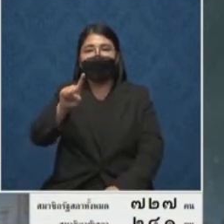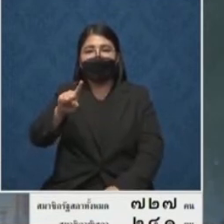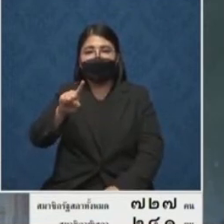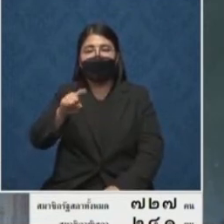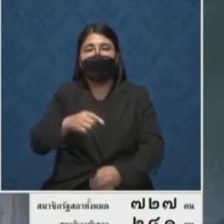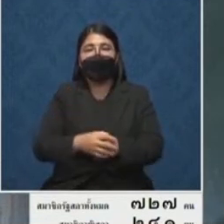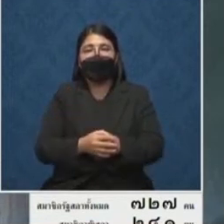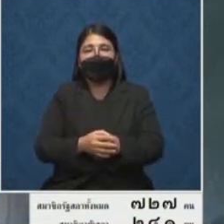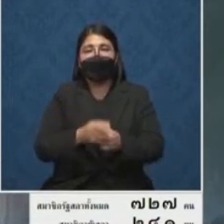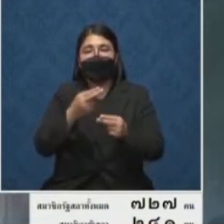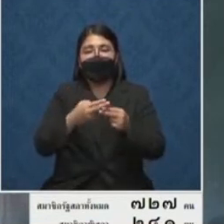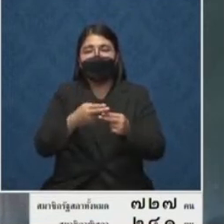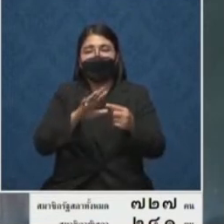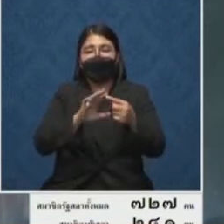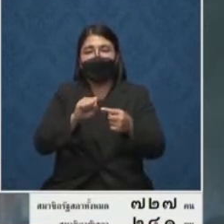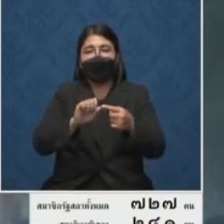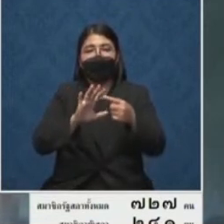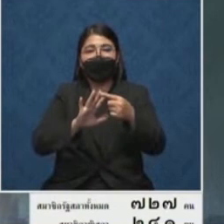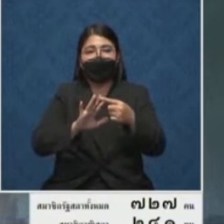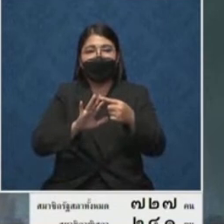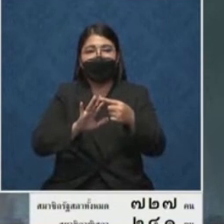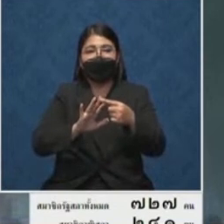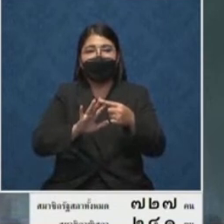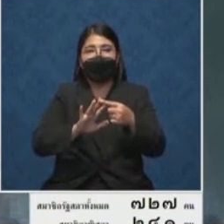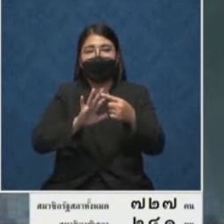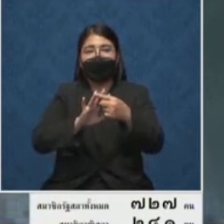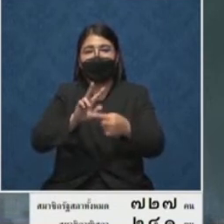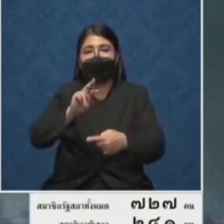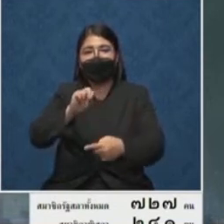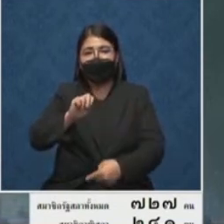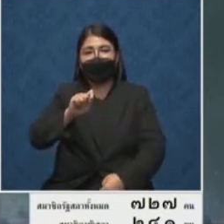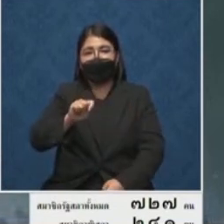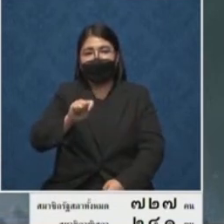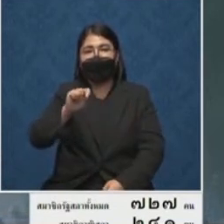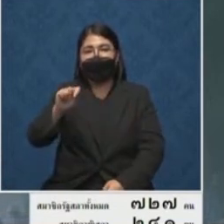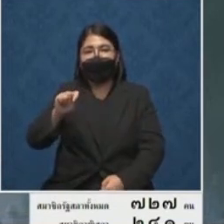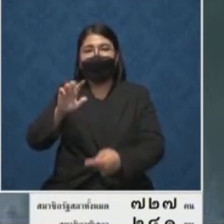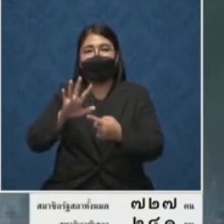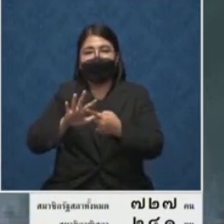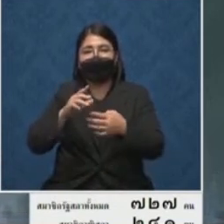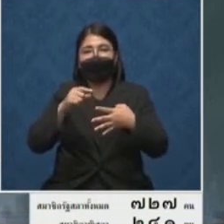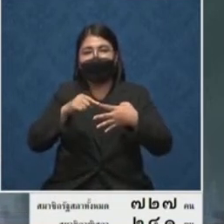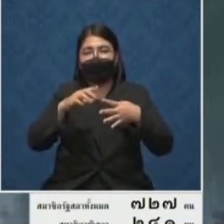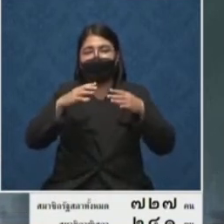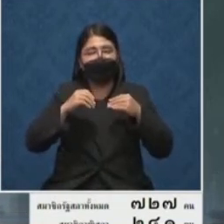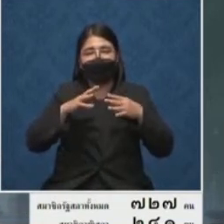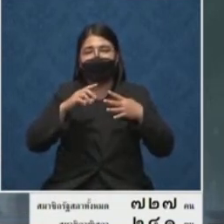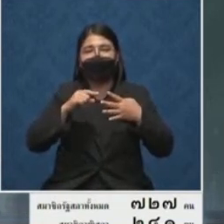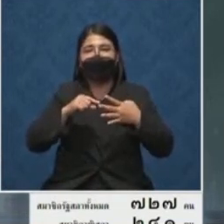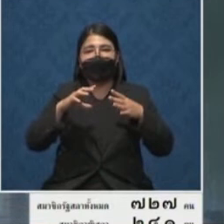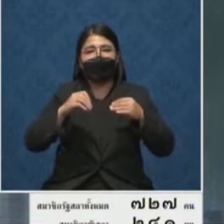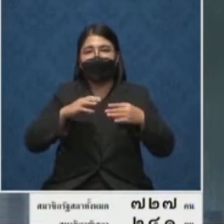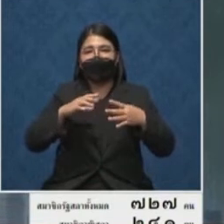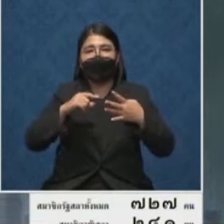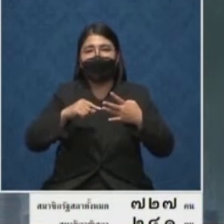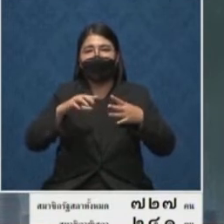621นางสุเนตาแซ่โก 1ไม่รับหลักการ2ไม่รับหลัก